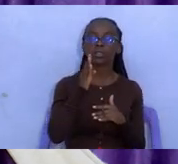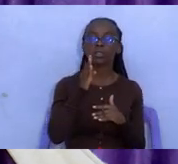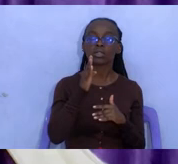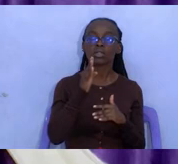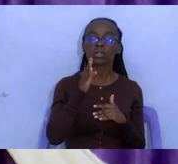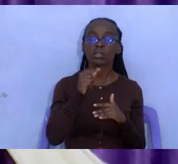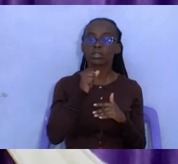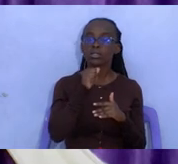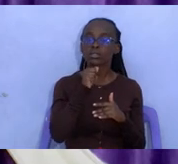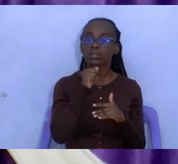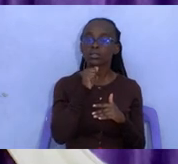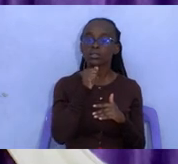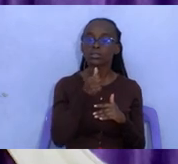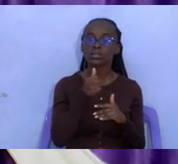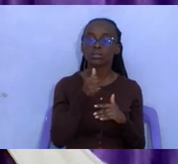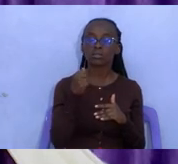Usiwe mbishi